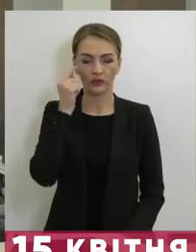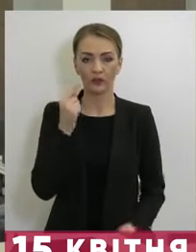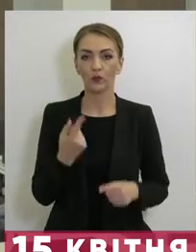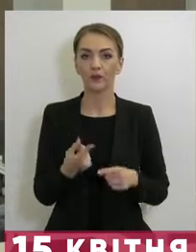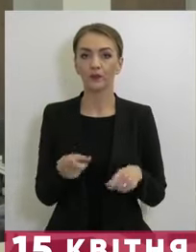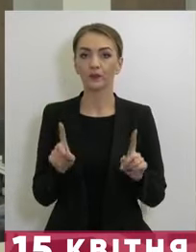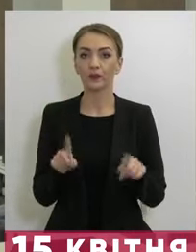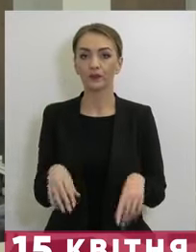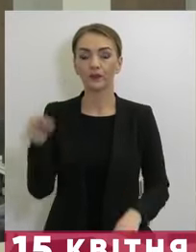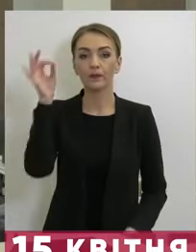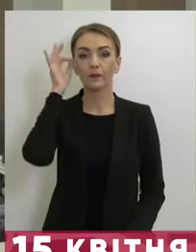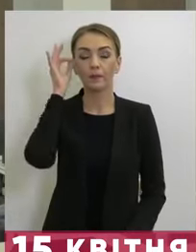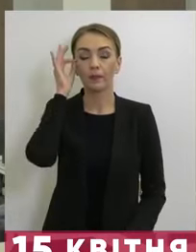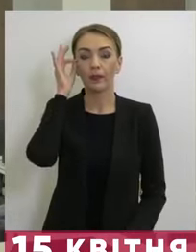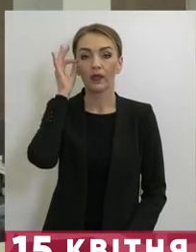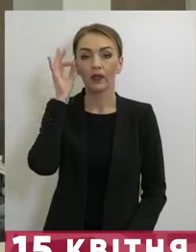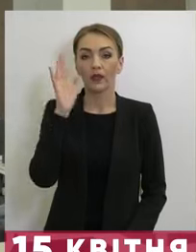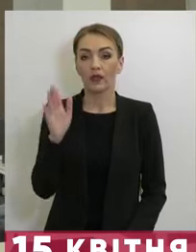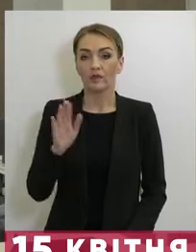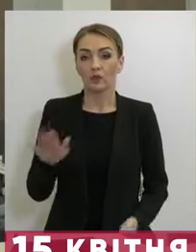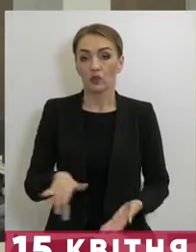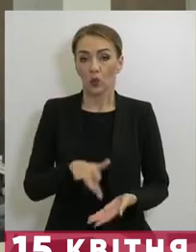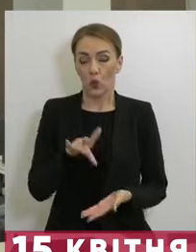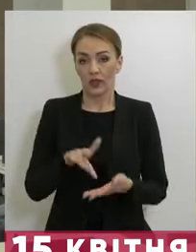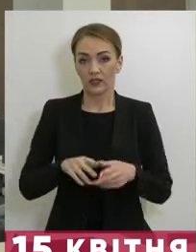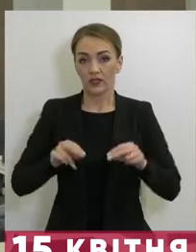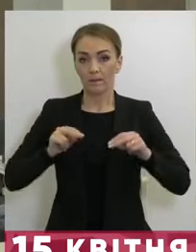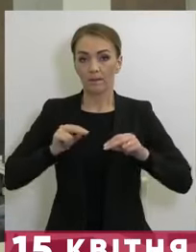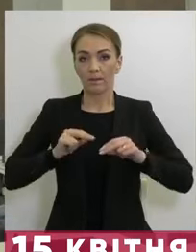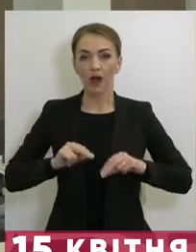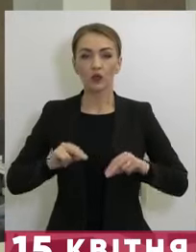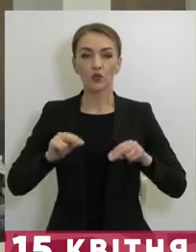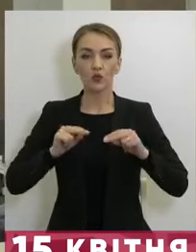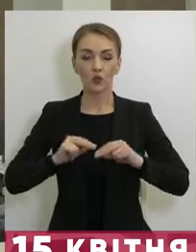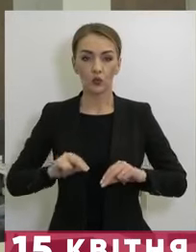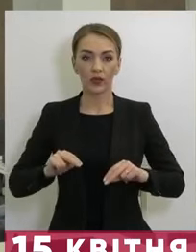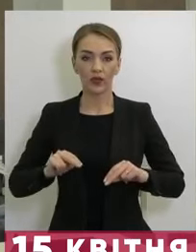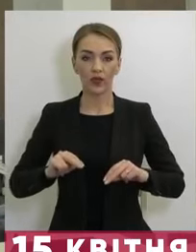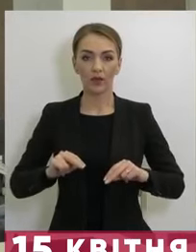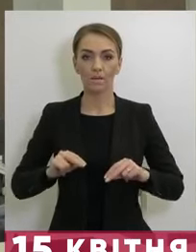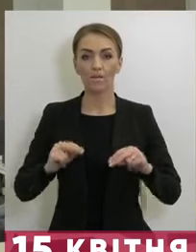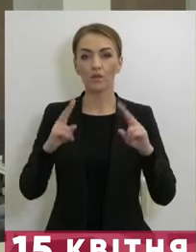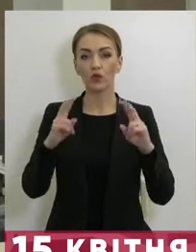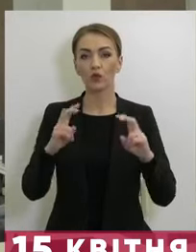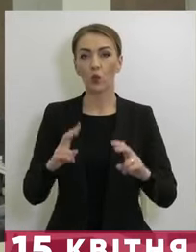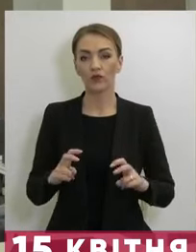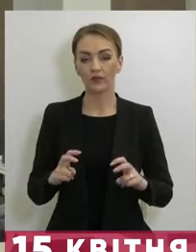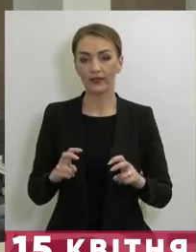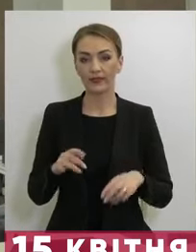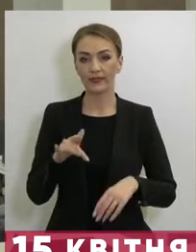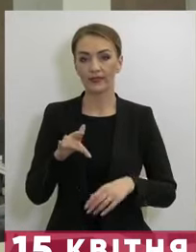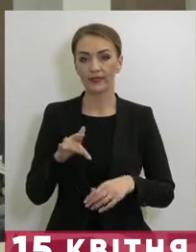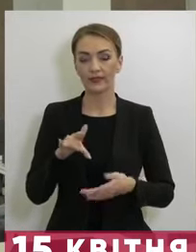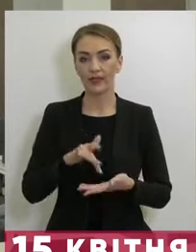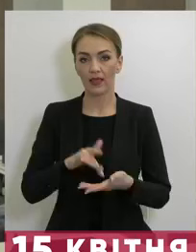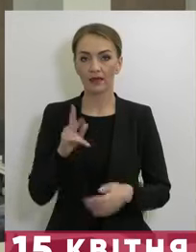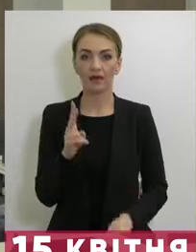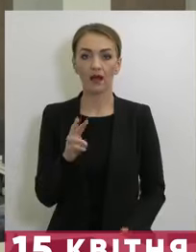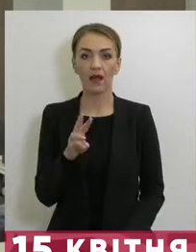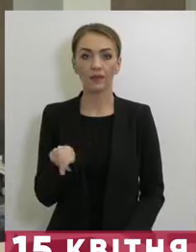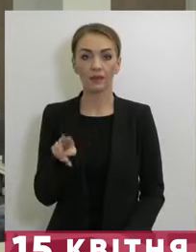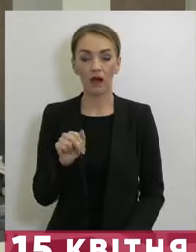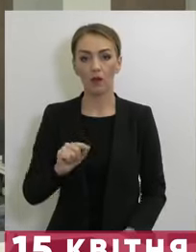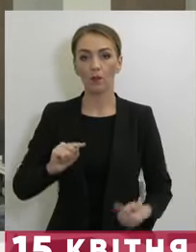Також нагадую, що в столиці працює моніторинговий центр КМДА